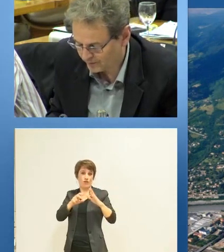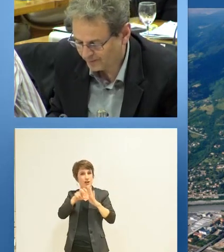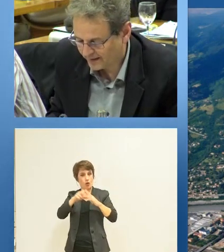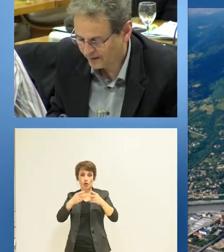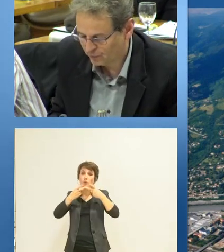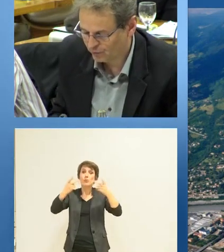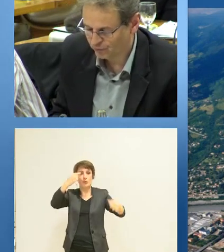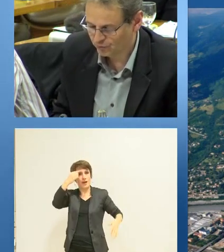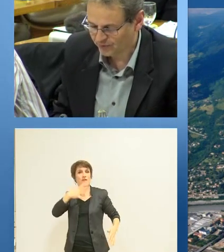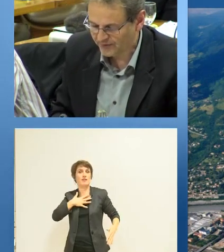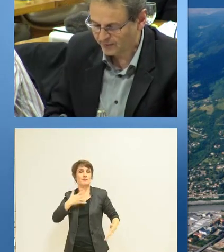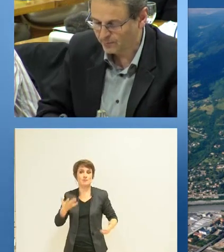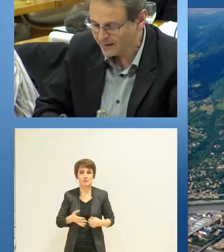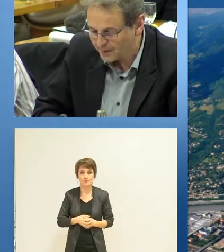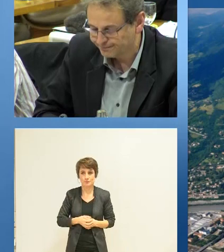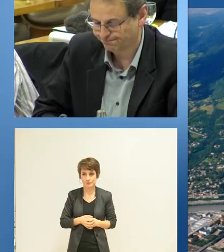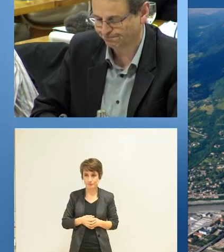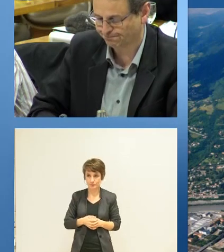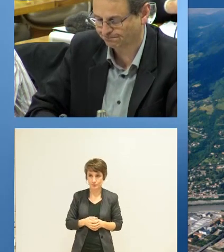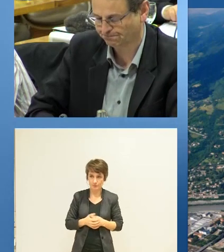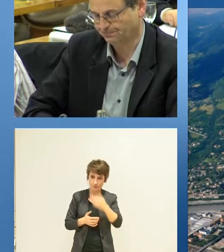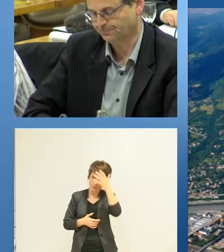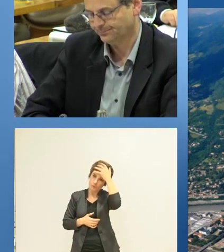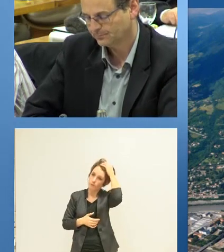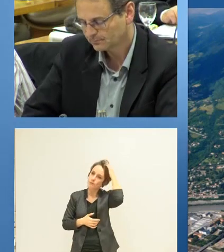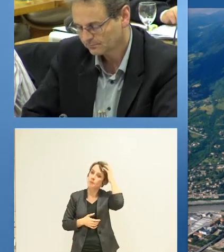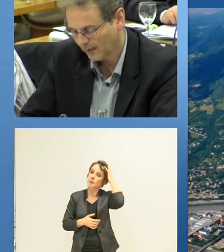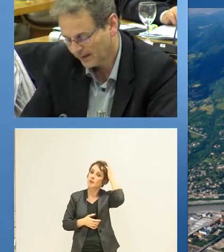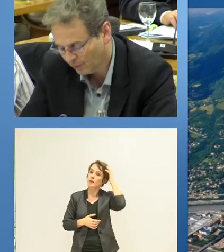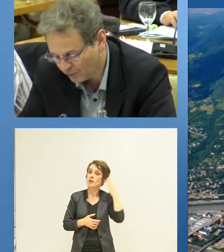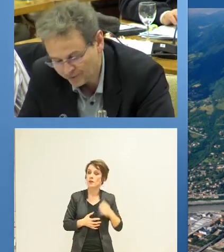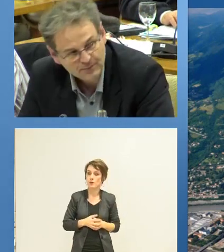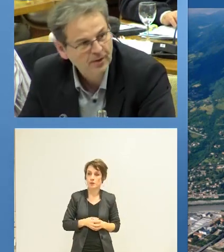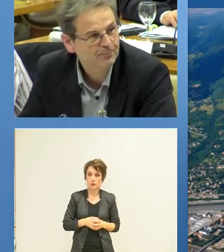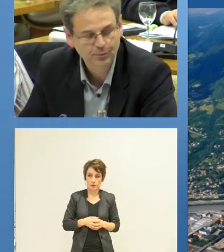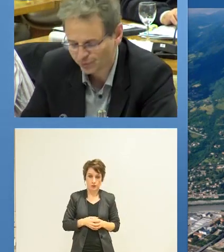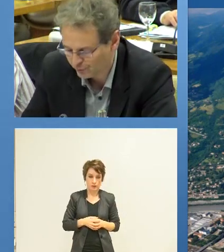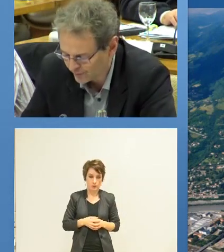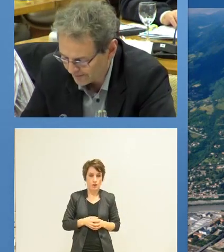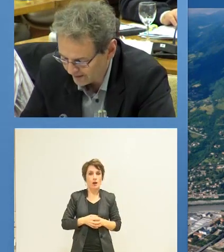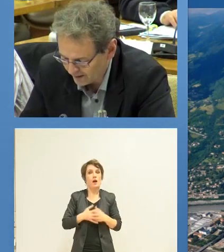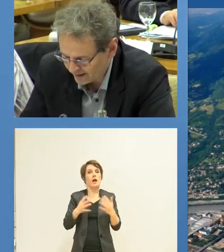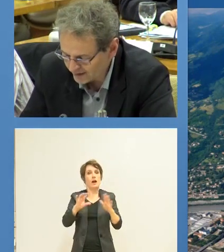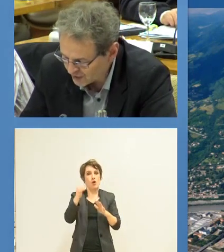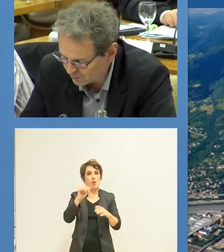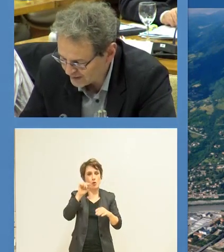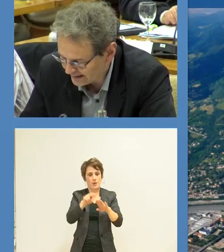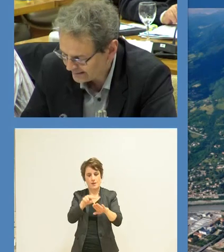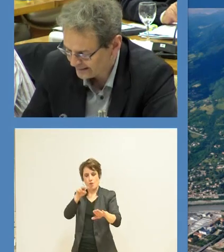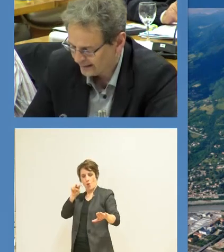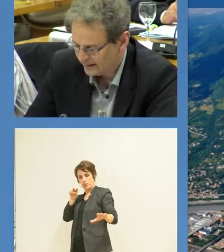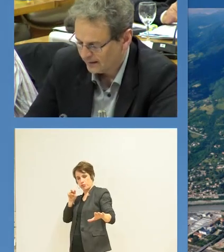parler du dossier lui-même et en prenant d'abord un peu de recul à l'échelle